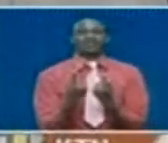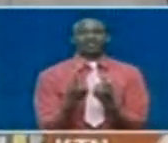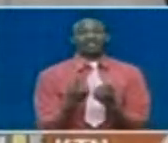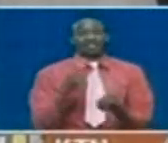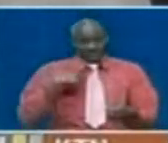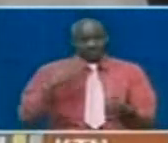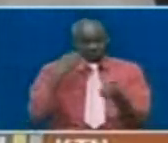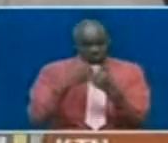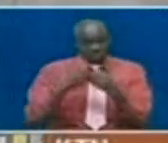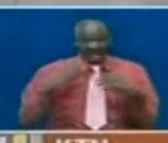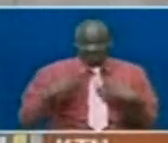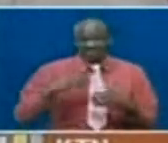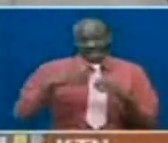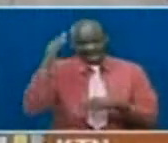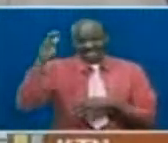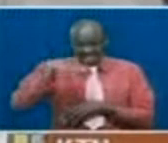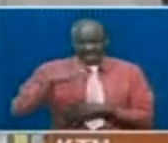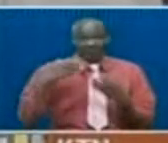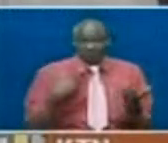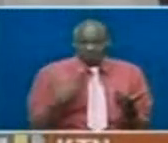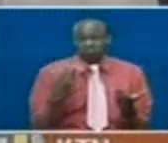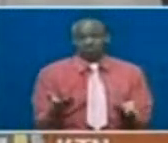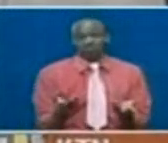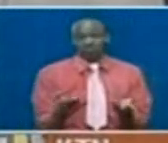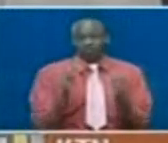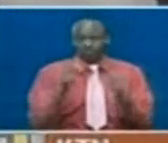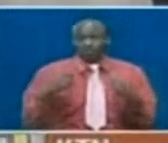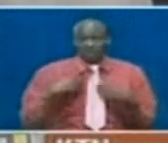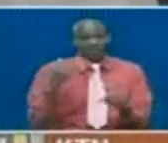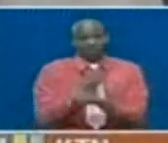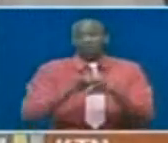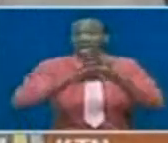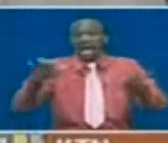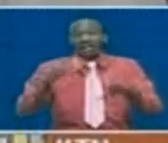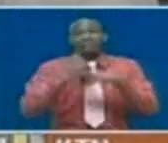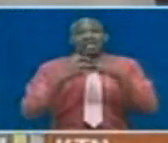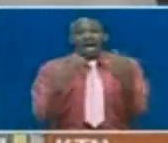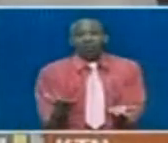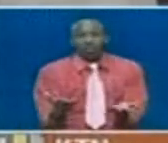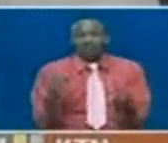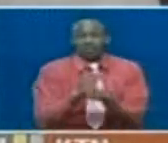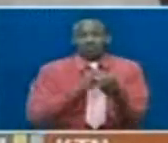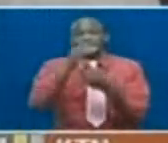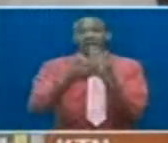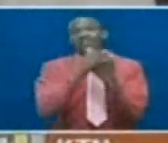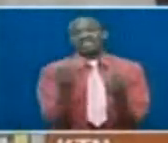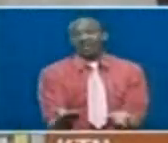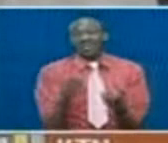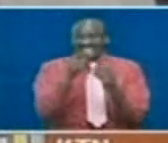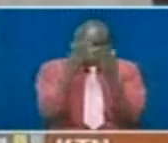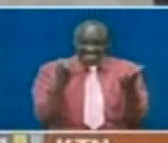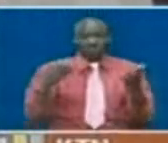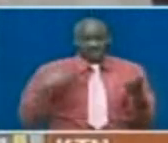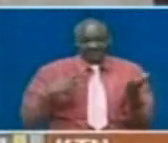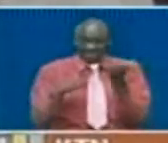becomes probably a hiding area for thugs. It's also, you can do nothing with the land again, you can't rehabilitate it. Those are the things that